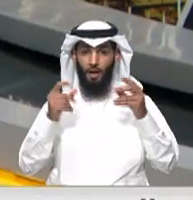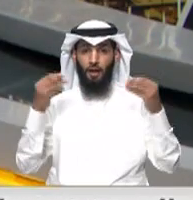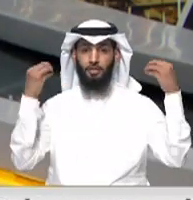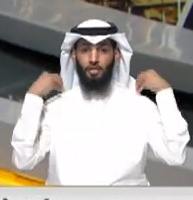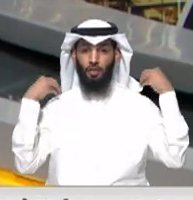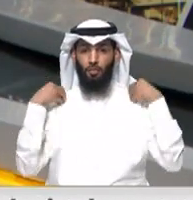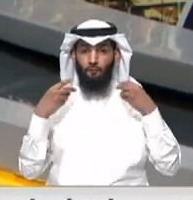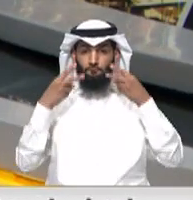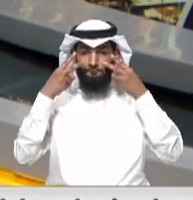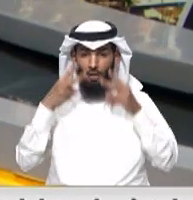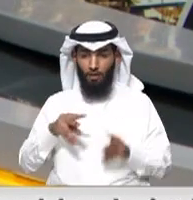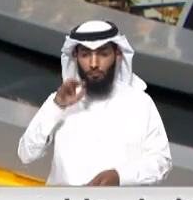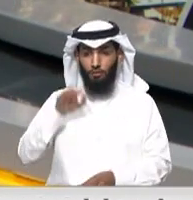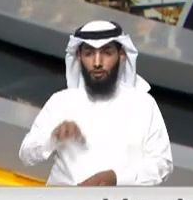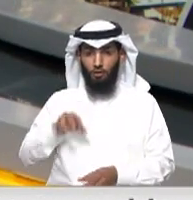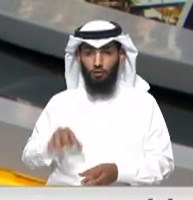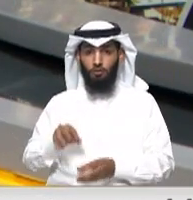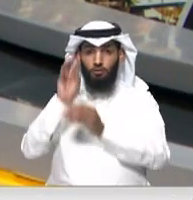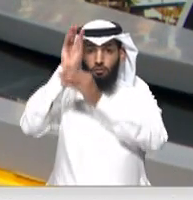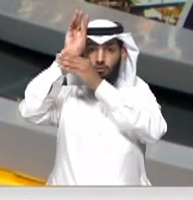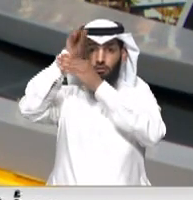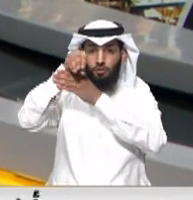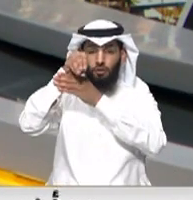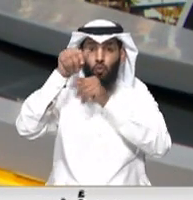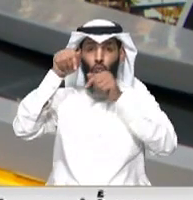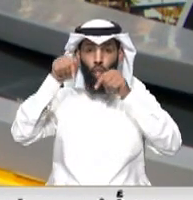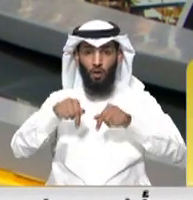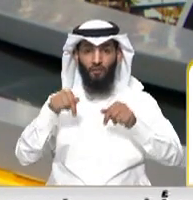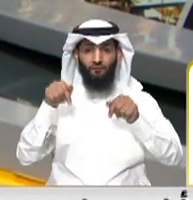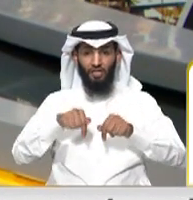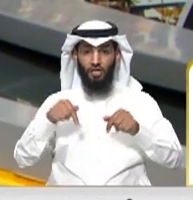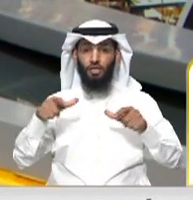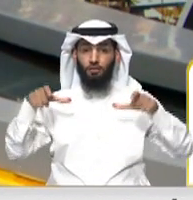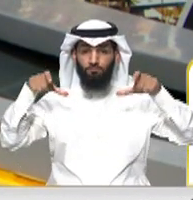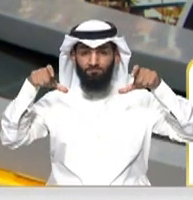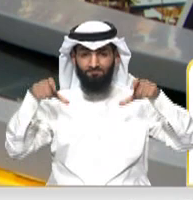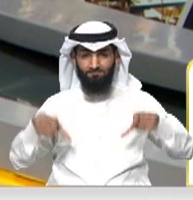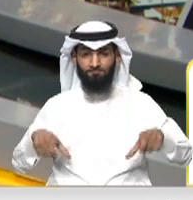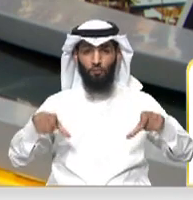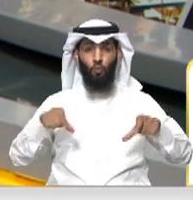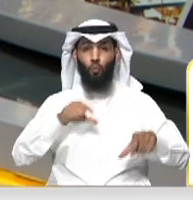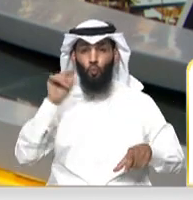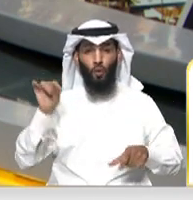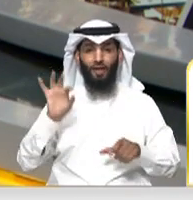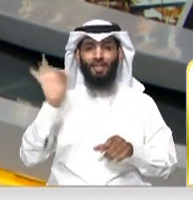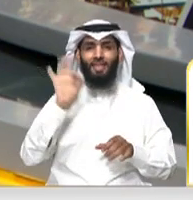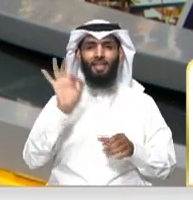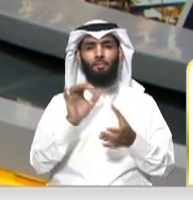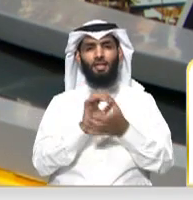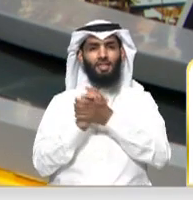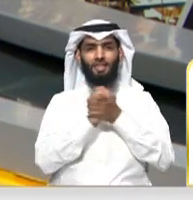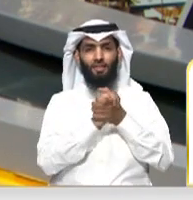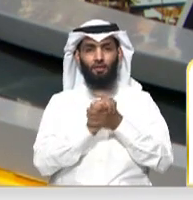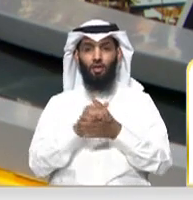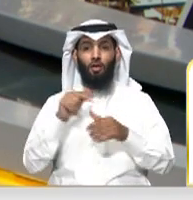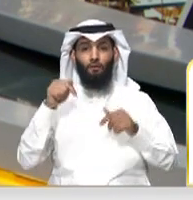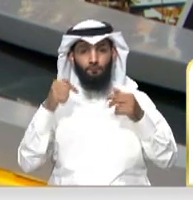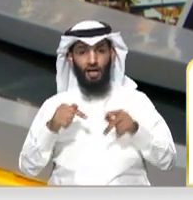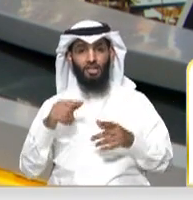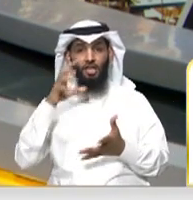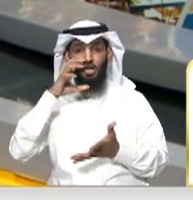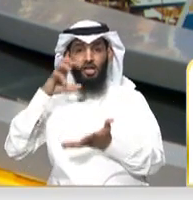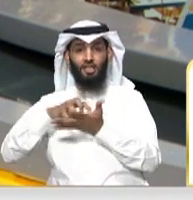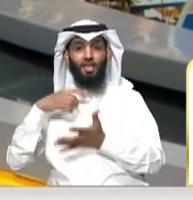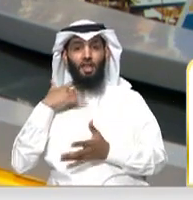مع كرة السلة، حيث على صالة الاتحاد في مجمع الشيخ سعد العبدالله الرياضي واجه الكويت نظيره القادسية في مباراة ثانية